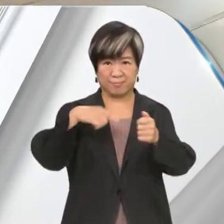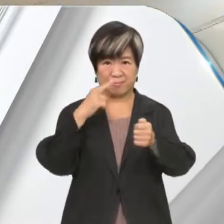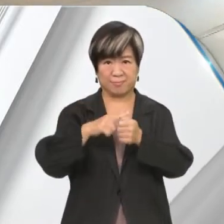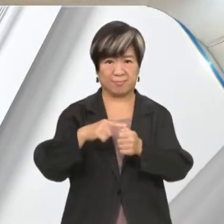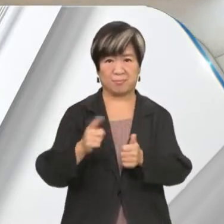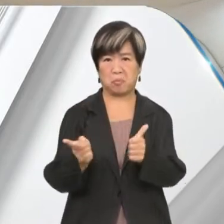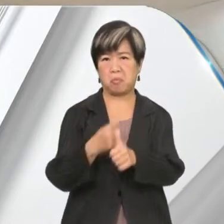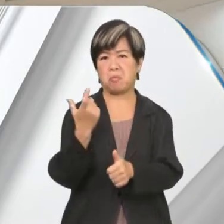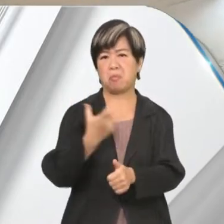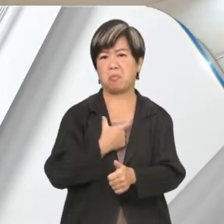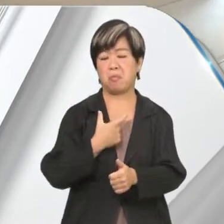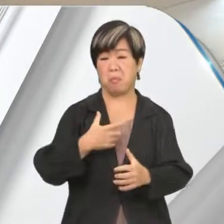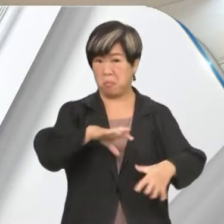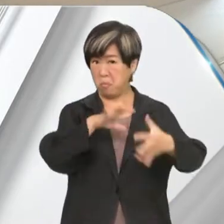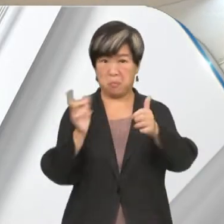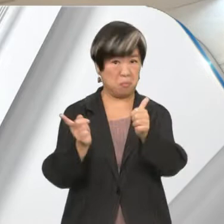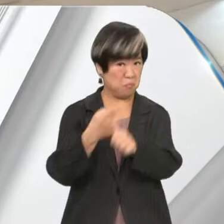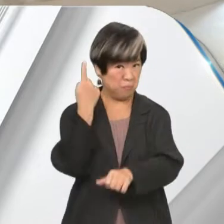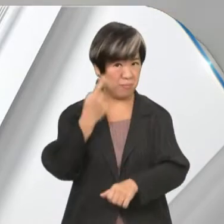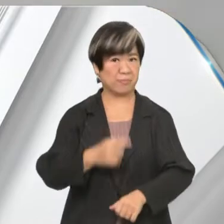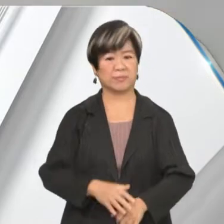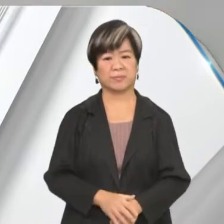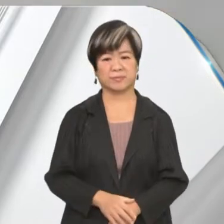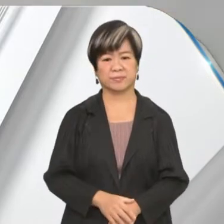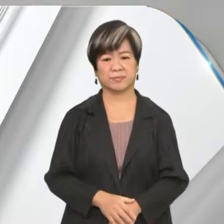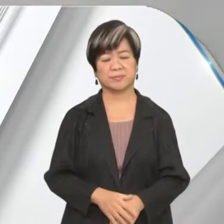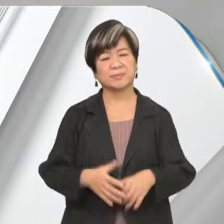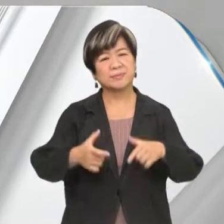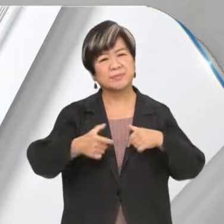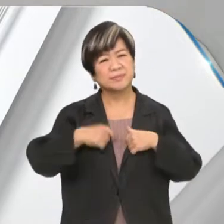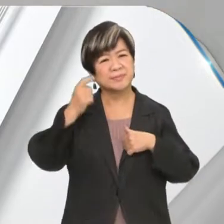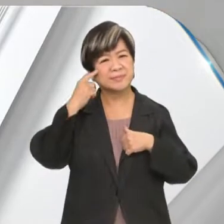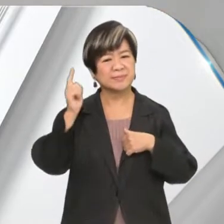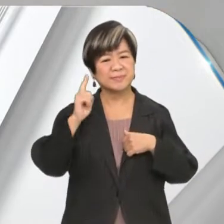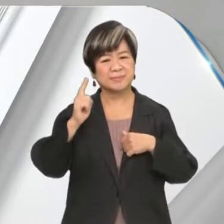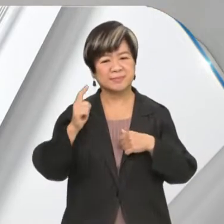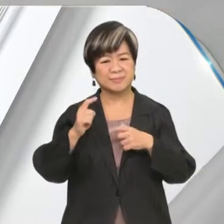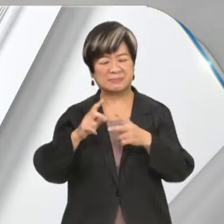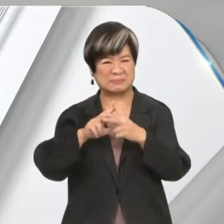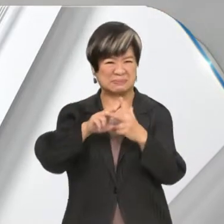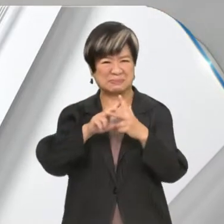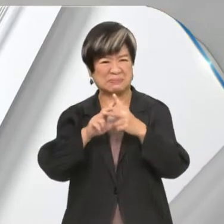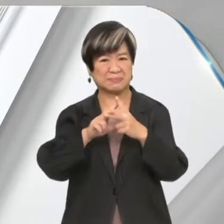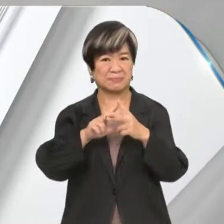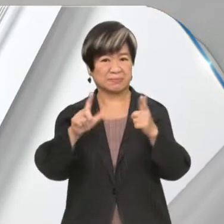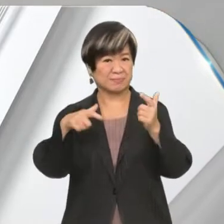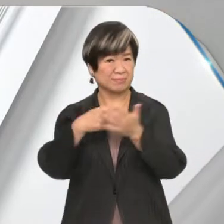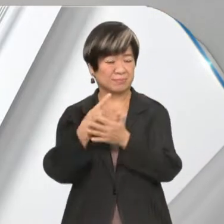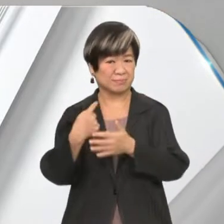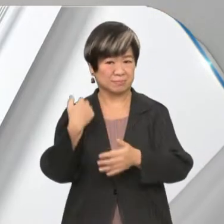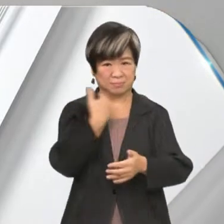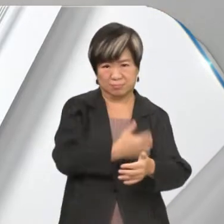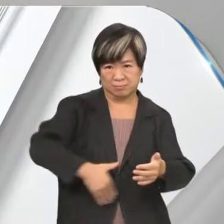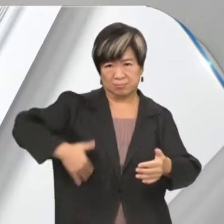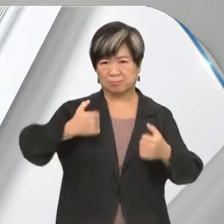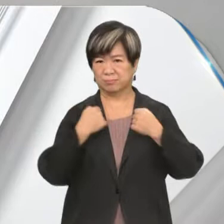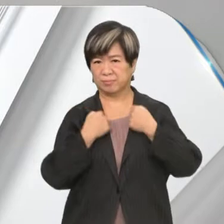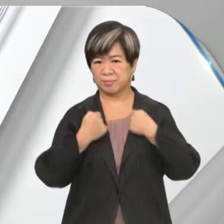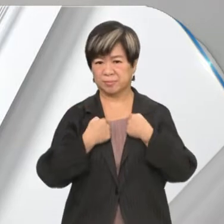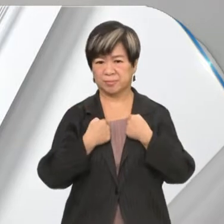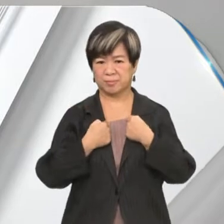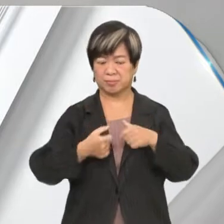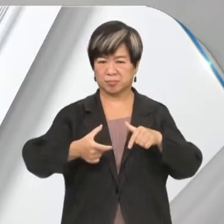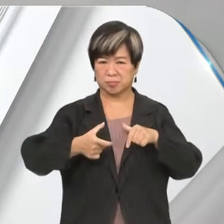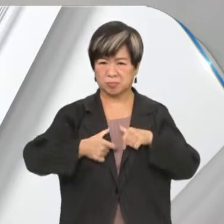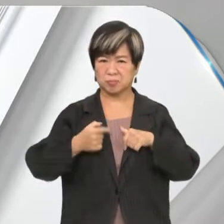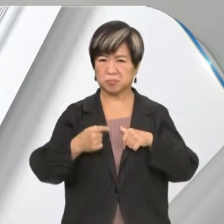冠军。 在心境上面，我觉得格斗或是武术，它不只有对于身体的磨练，它对于心智上的